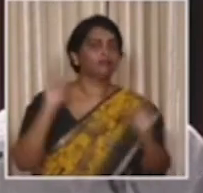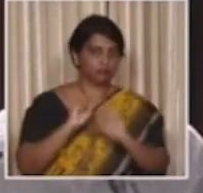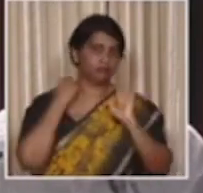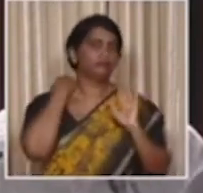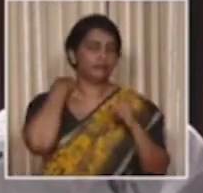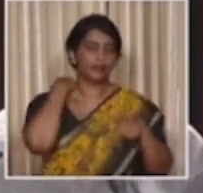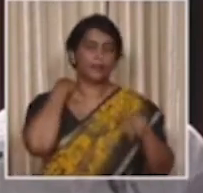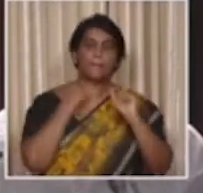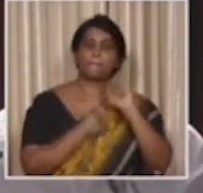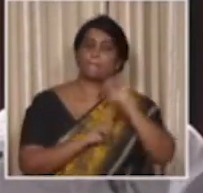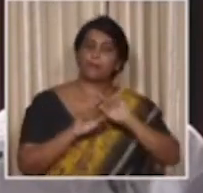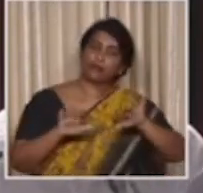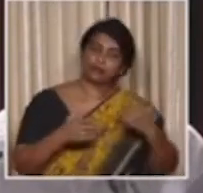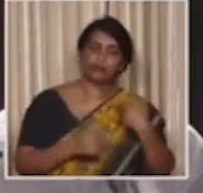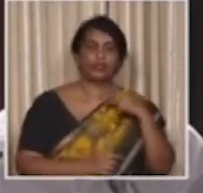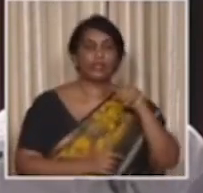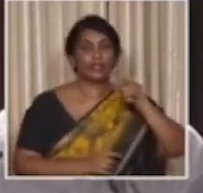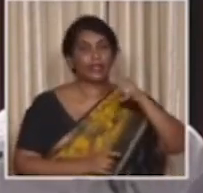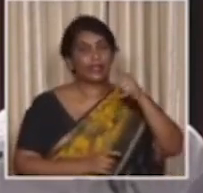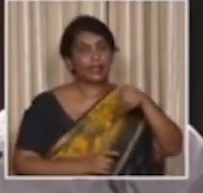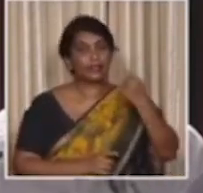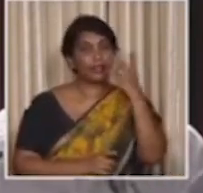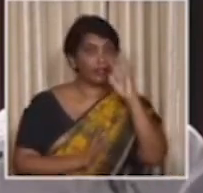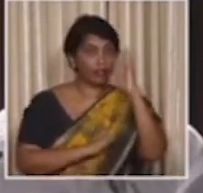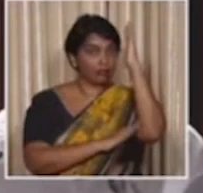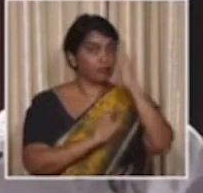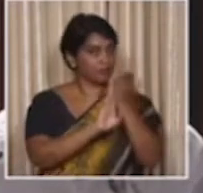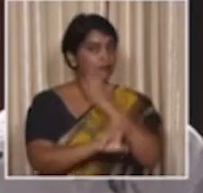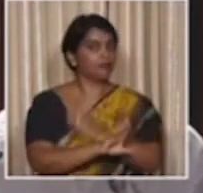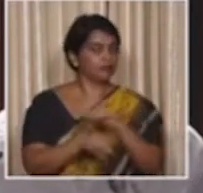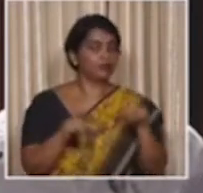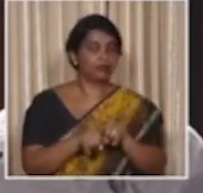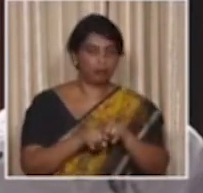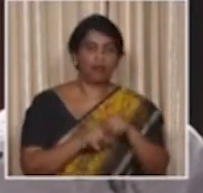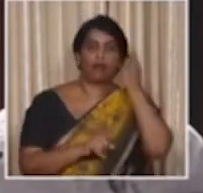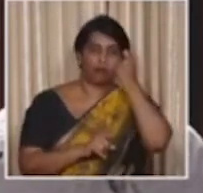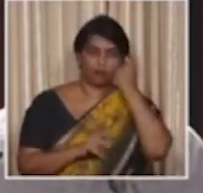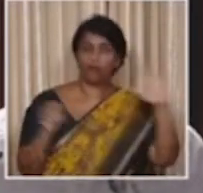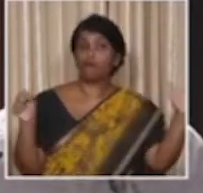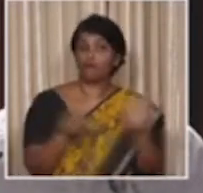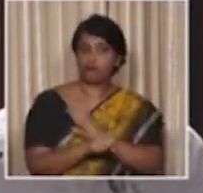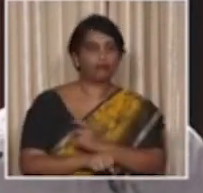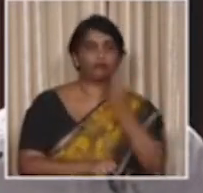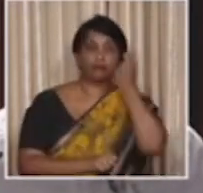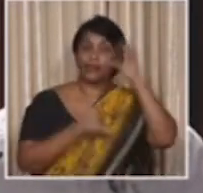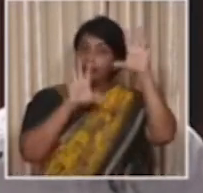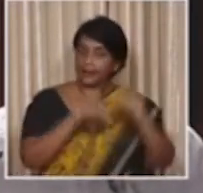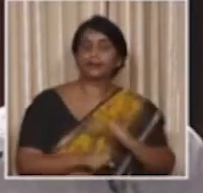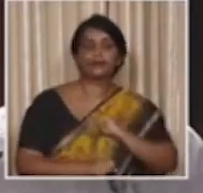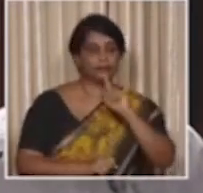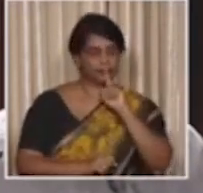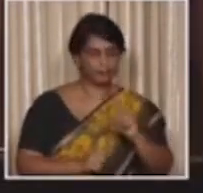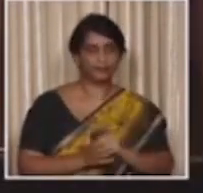යුතුයි. මේ පාර්ලිමේන්තුවේ කවුරු හරි 114 අත උස්සන්න ඉස්සෙල්ලා. එතන ඒ අනුව මේ යෝජනාව අංග සම්පූර්ණ යෝජනාවක් ඉදිරිය ගේන්න කෙනකින් ලිම කරන